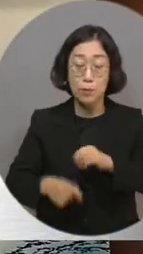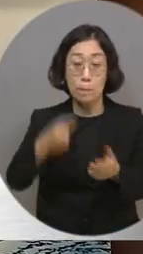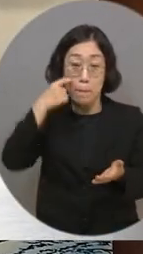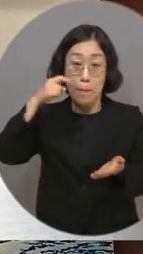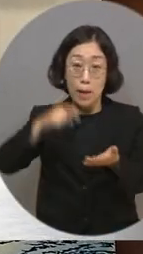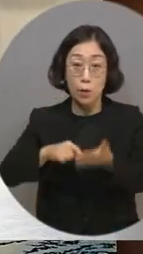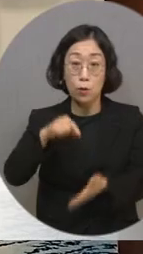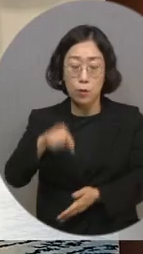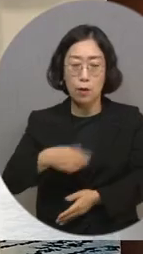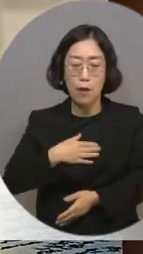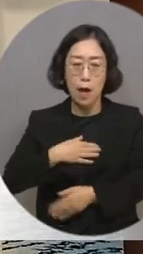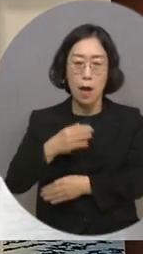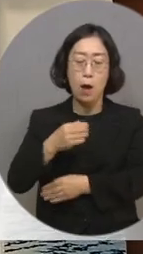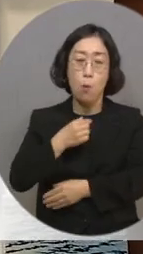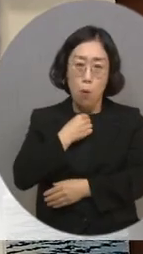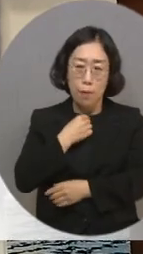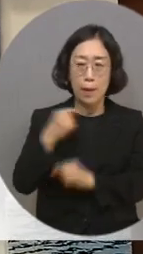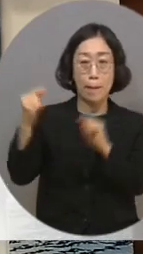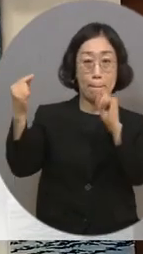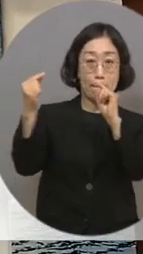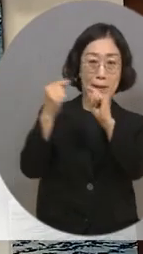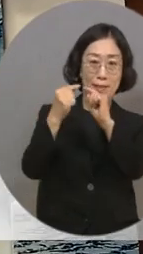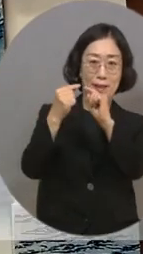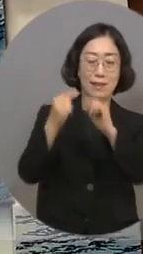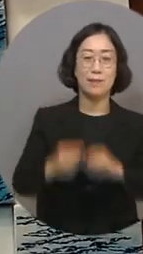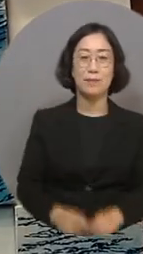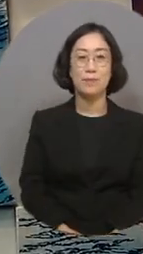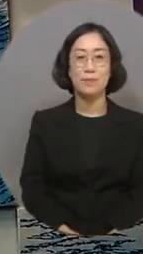하는 지점과 가장 맞닿아 있지 않나 생각이 듭니다.